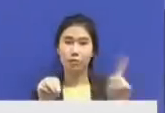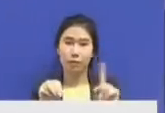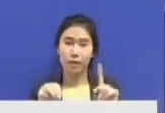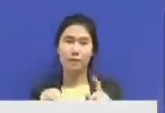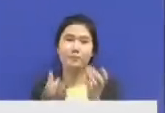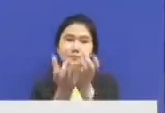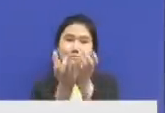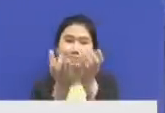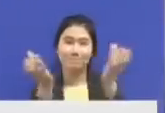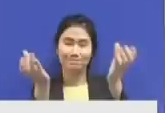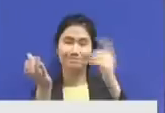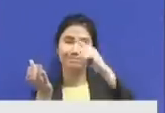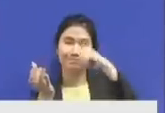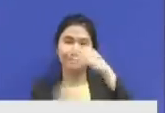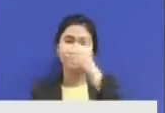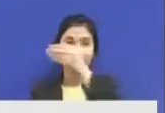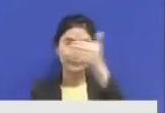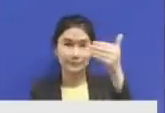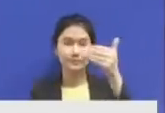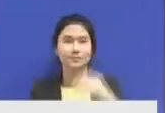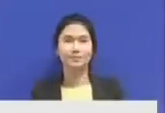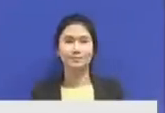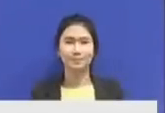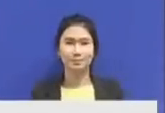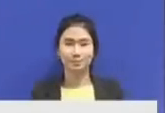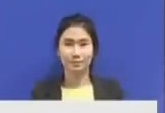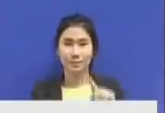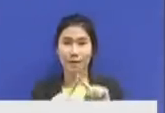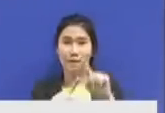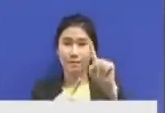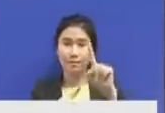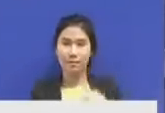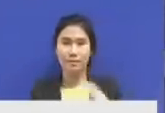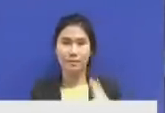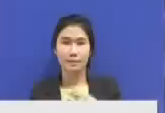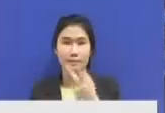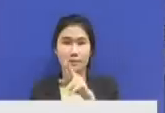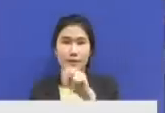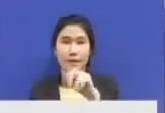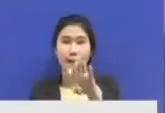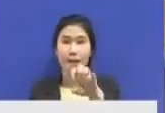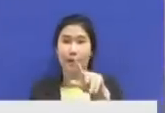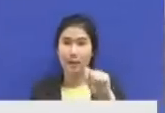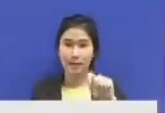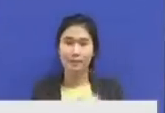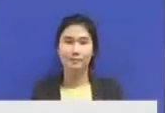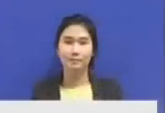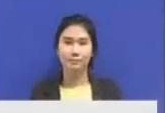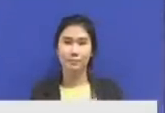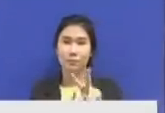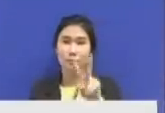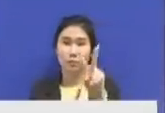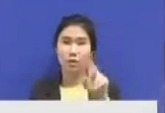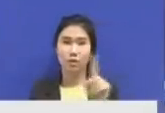คุณแบ่งลักษณะจักรไทยตังต่อไปนี้คนอื่นชนิดเช่าไปใช้ยาสอง